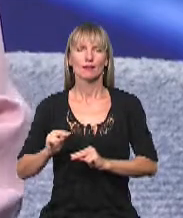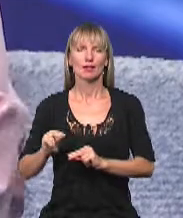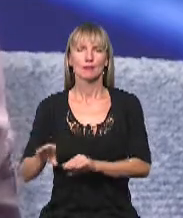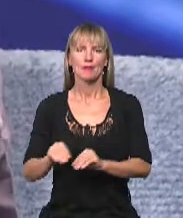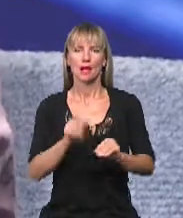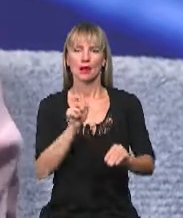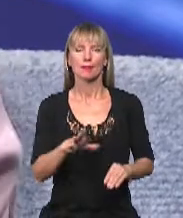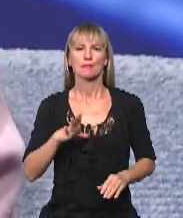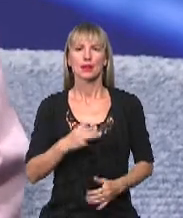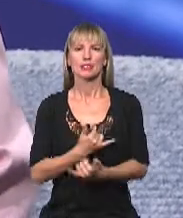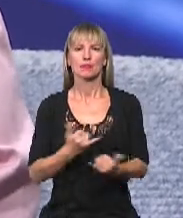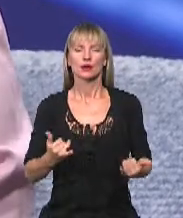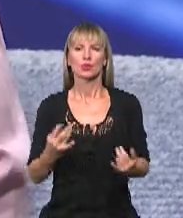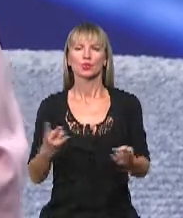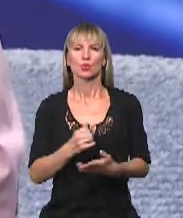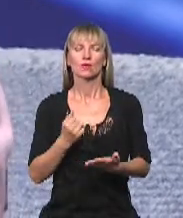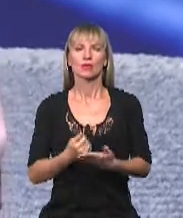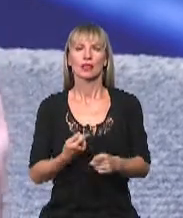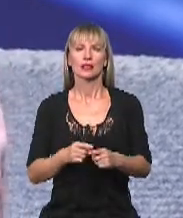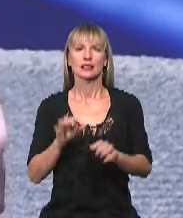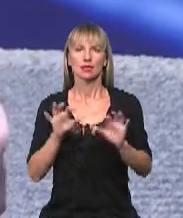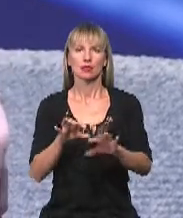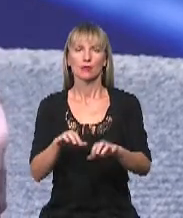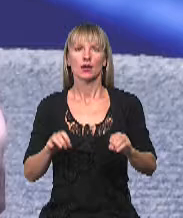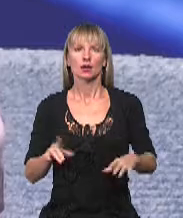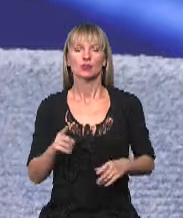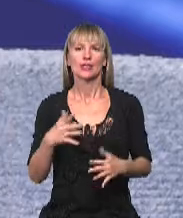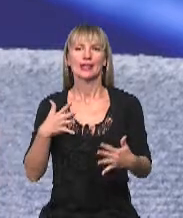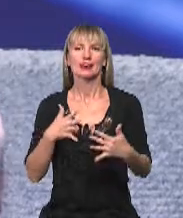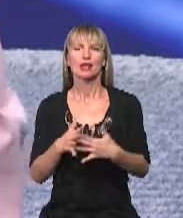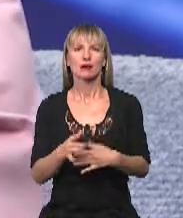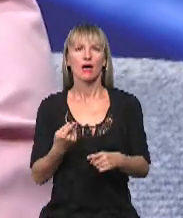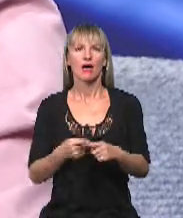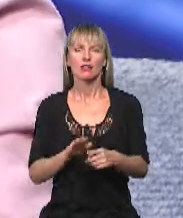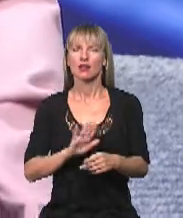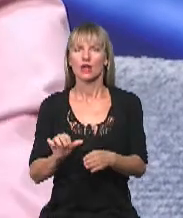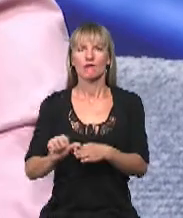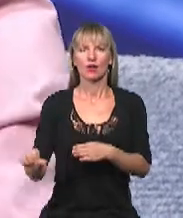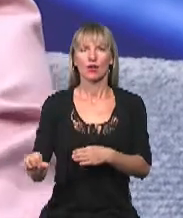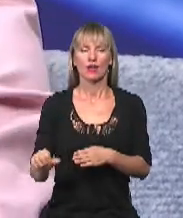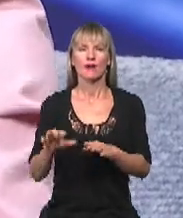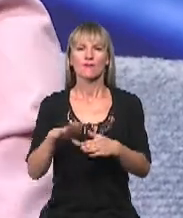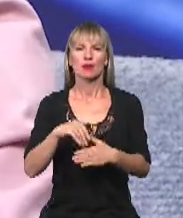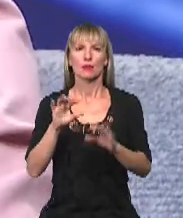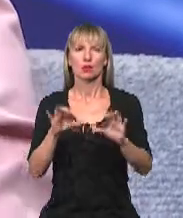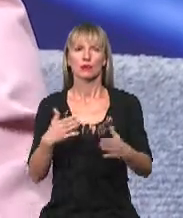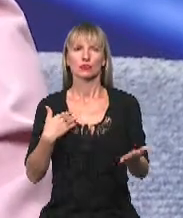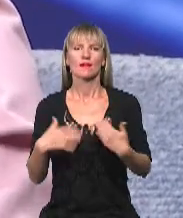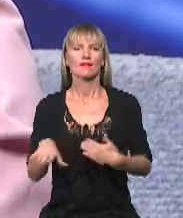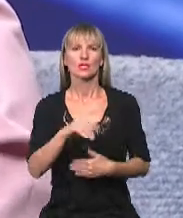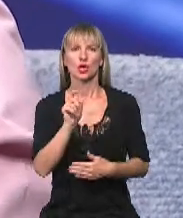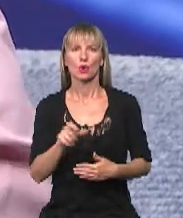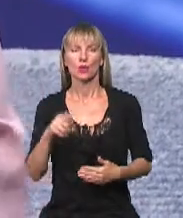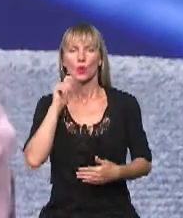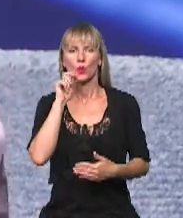може, якщо буде ухвалений цей законопроект, врешті не треба буде, бо інтеграція – це якраз не виокремлення. Виборчий кодекс стосується всіх